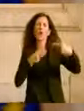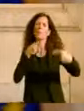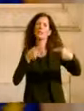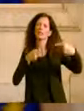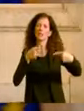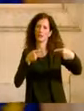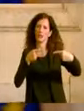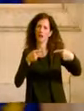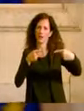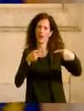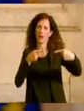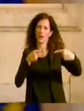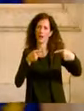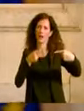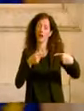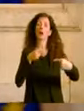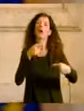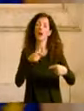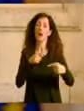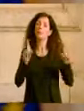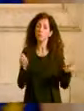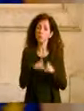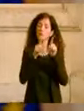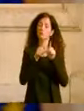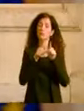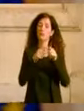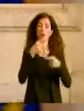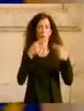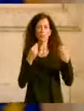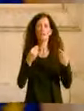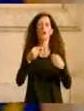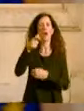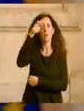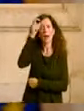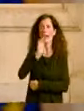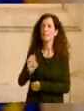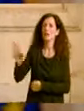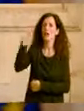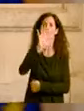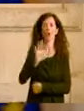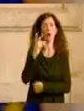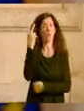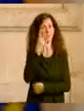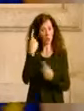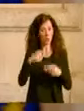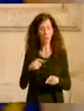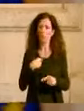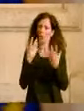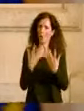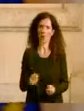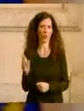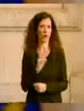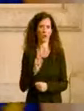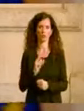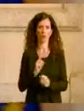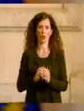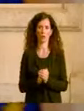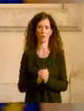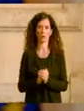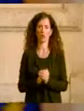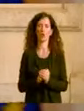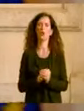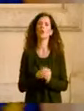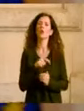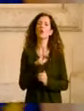addirittura altri paesi all'interno dell'Unione Europea, che per me è inaccettabile. Ovviamente non c'è solo un diritto